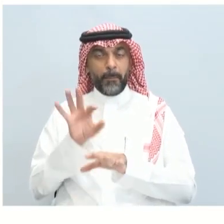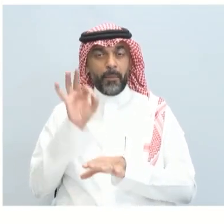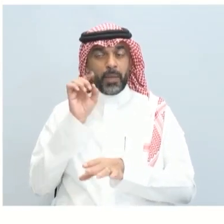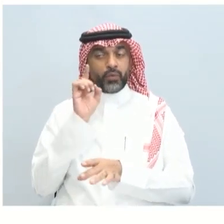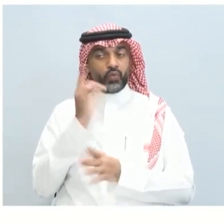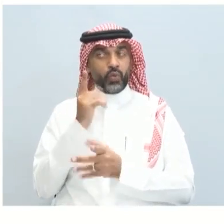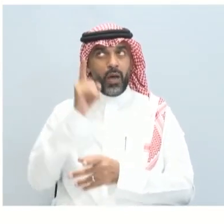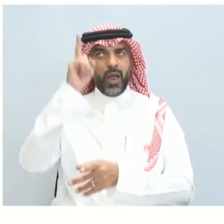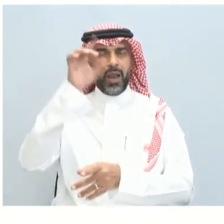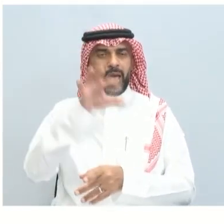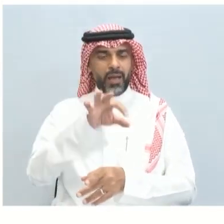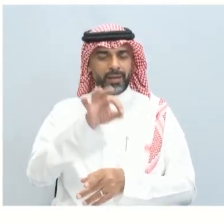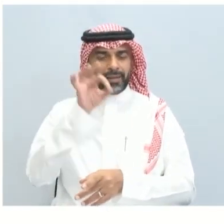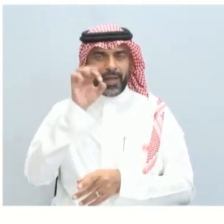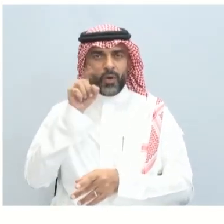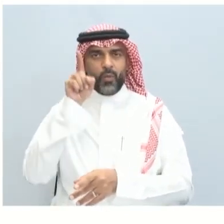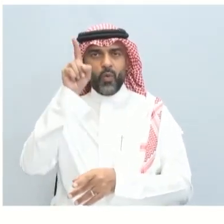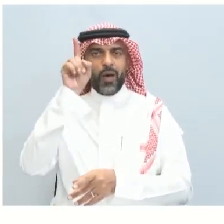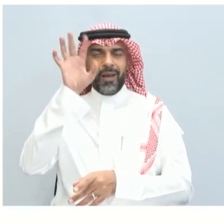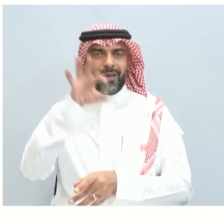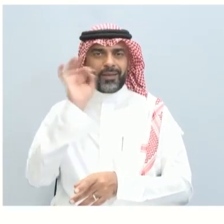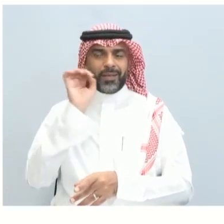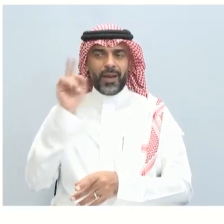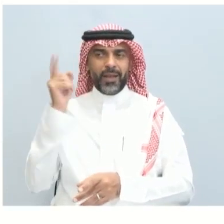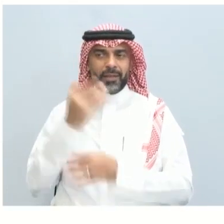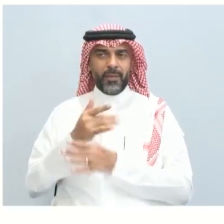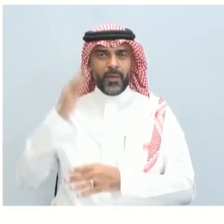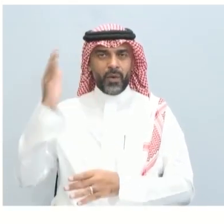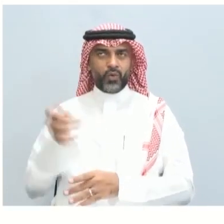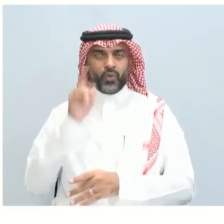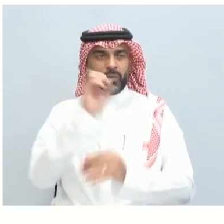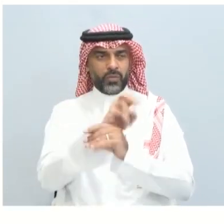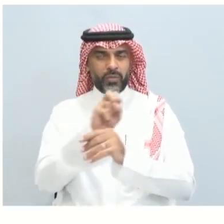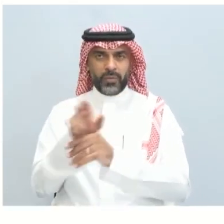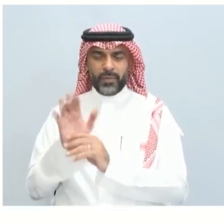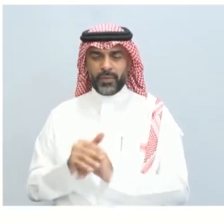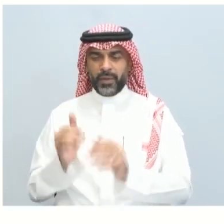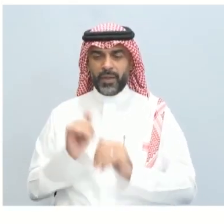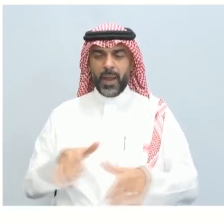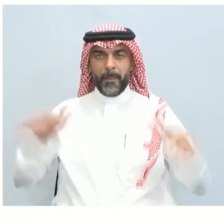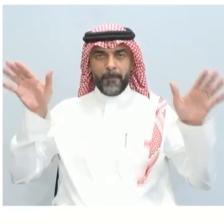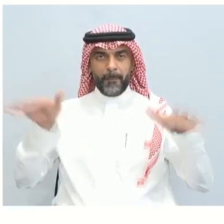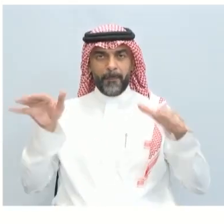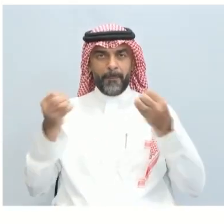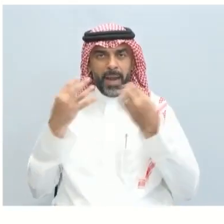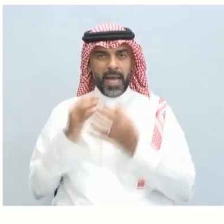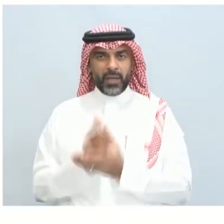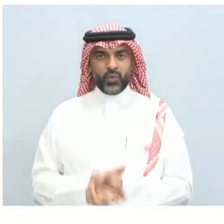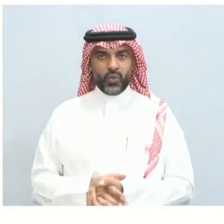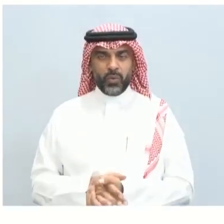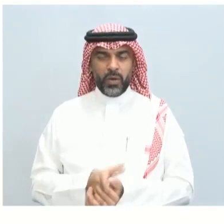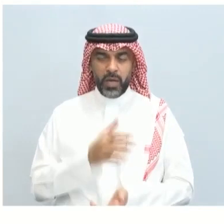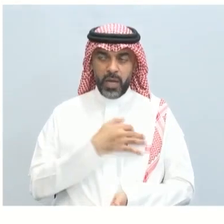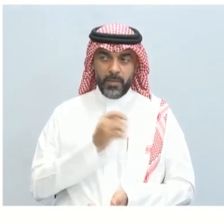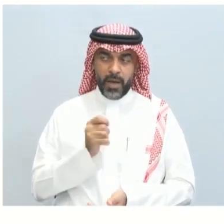عز وجل للدعوه لعباده الله وانهم ينهون عن شرك الملائكه ممتاز الايمان